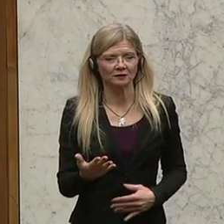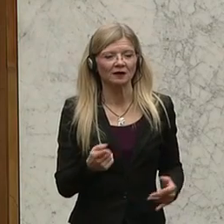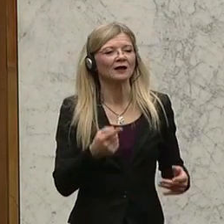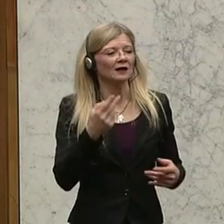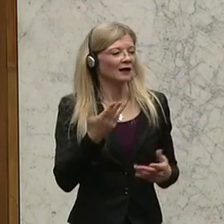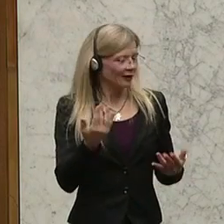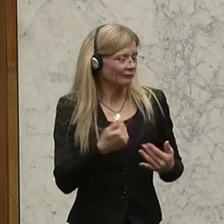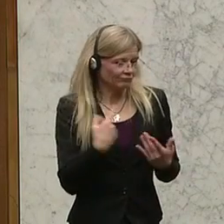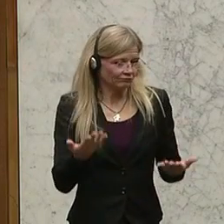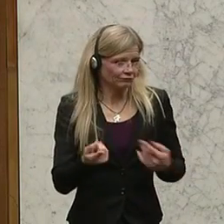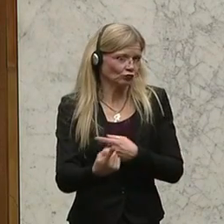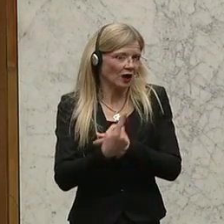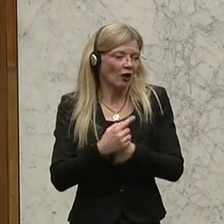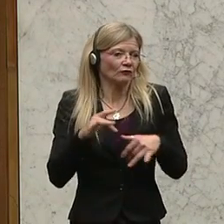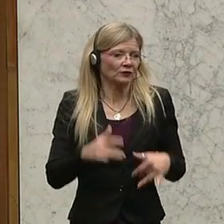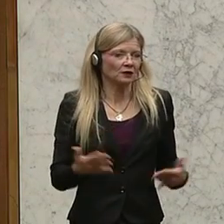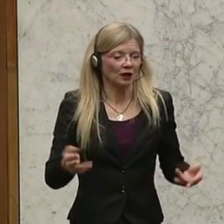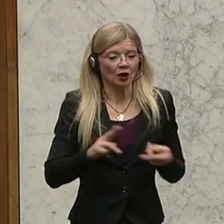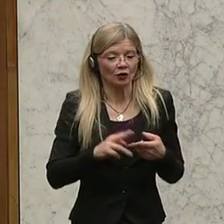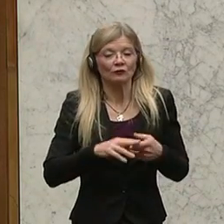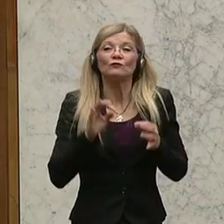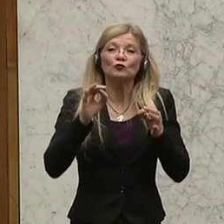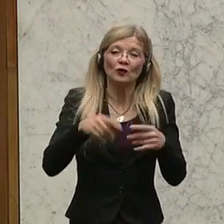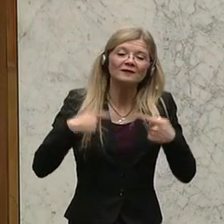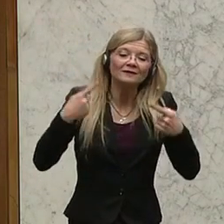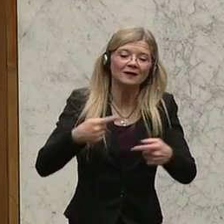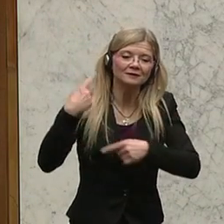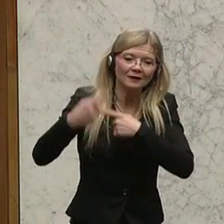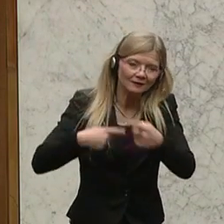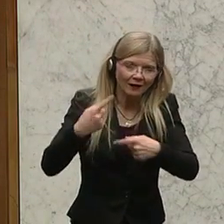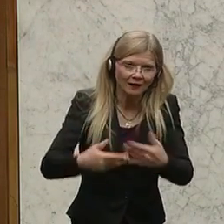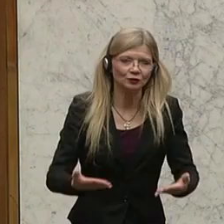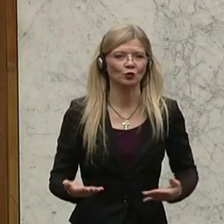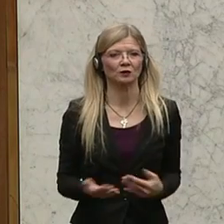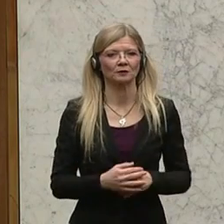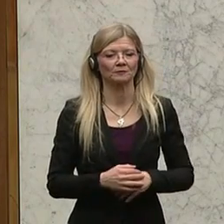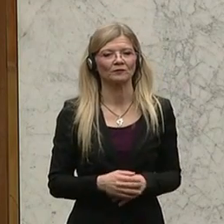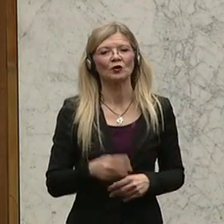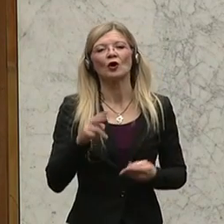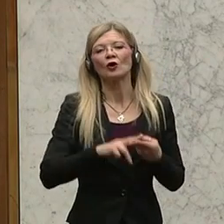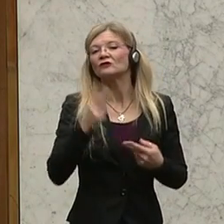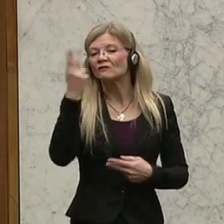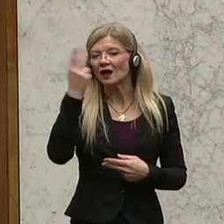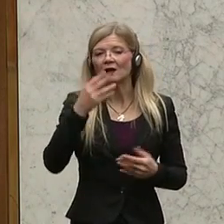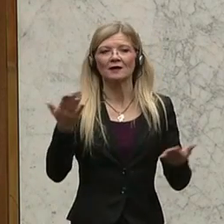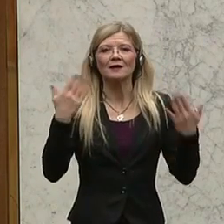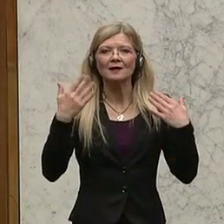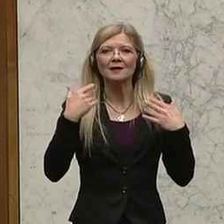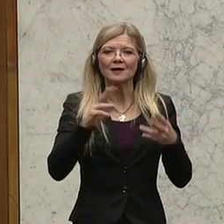aufgetragen ist, im Sinne der nächsten Generationen. Und natürlich gehört der Klimawandel zu